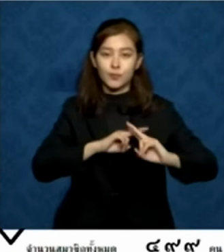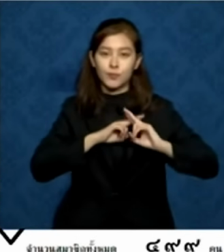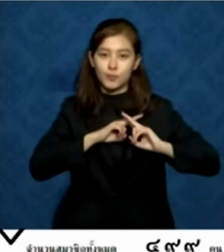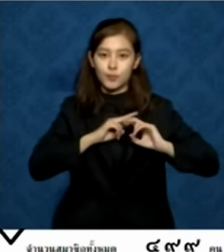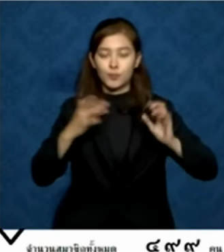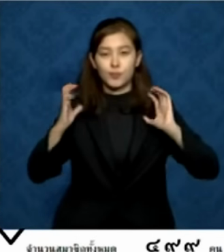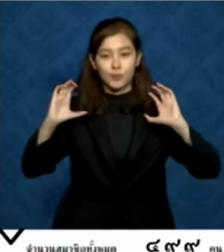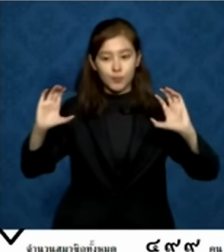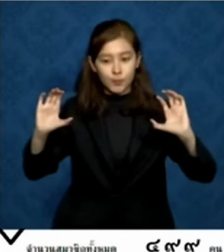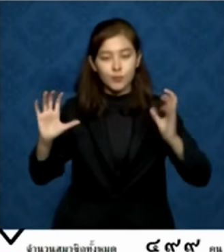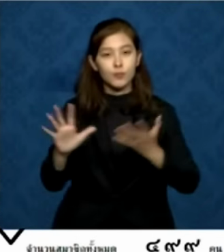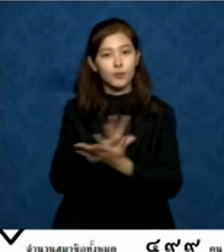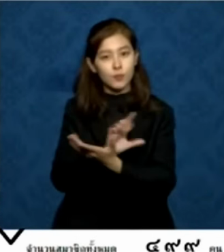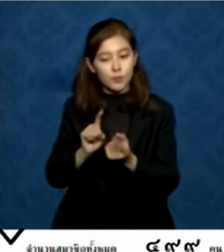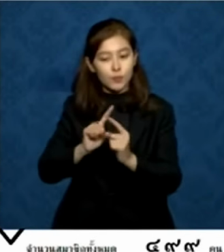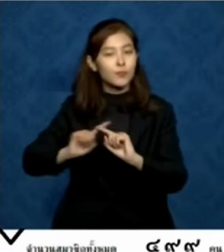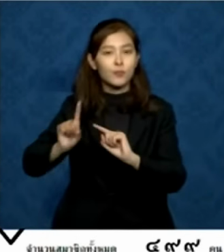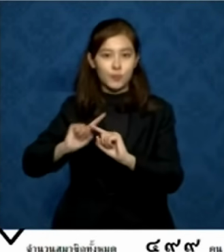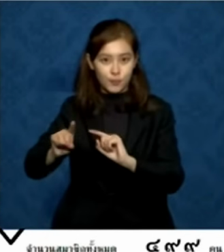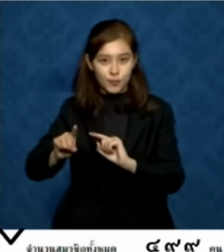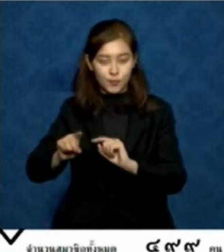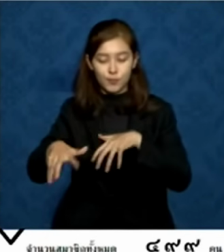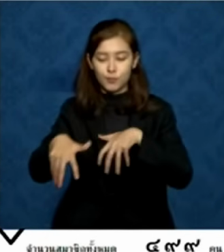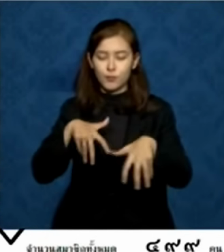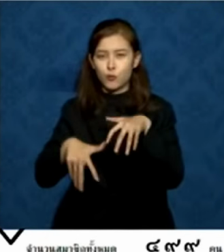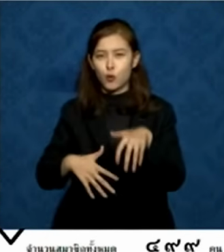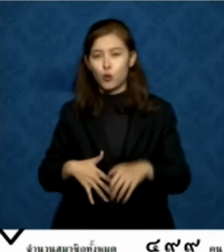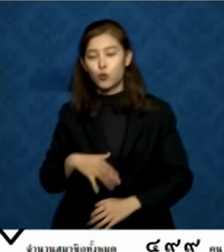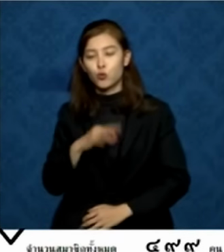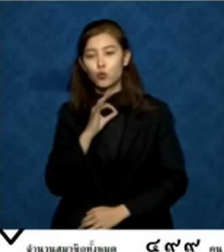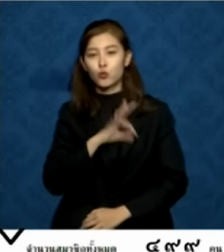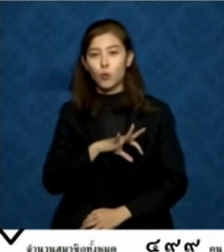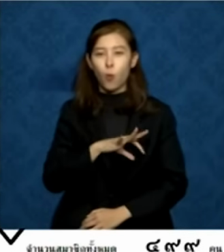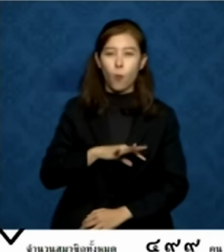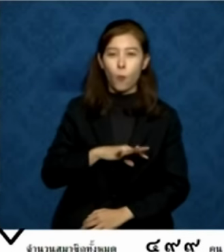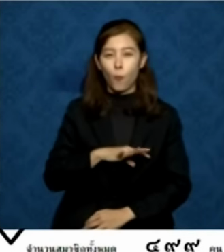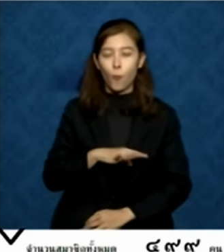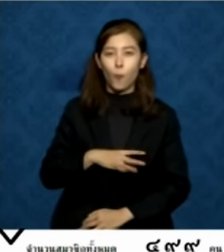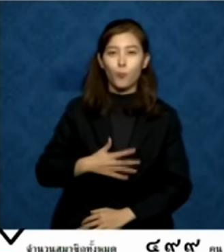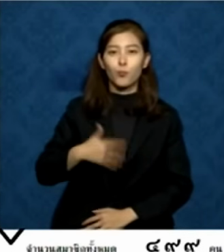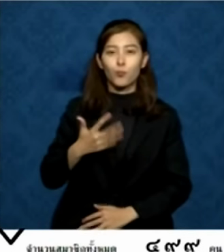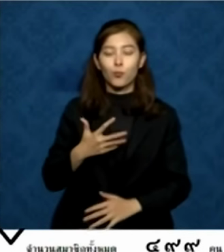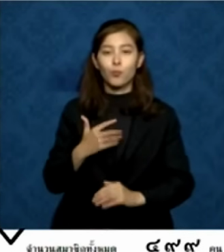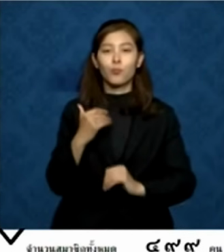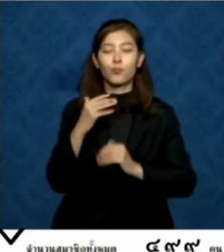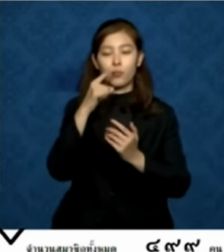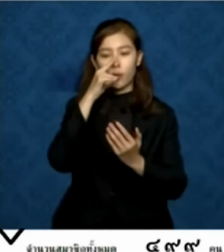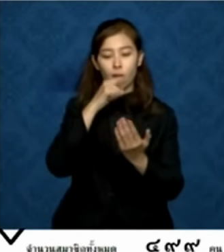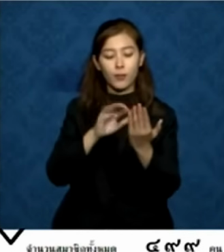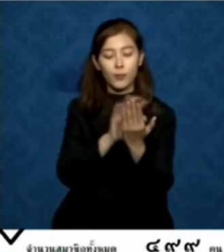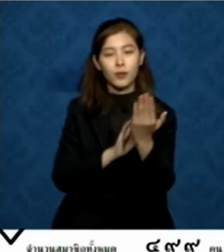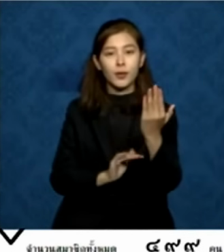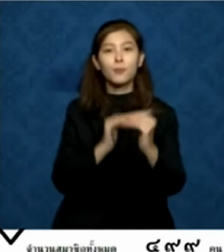มทำให้ประชาชนตื่นตัวและช่วยกันพัฒนาประเทศเป็นอันหนึ่ง